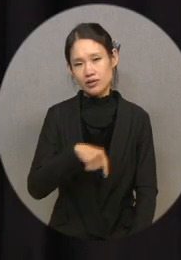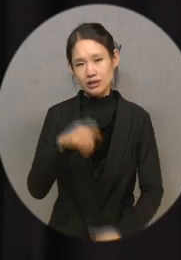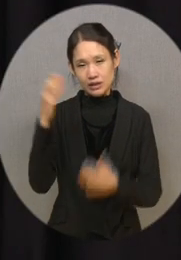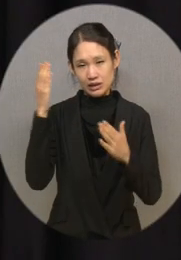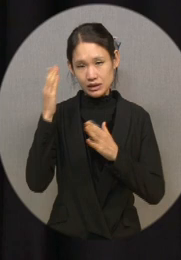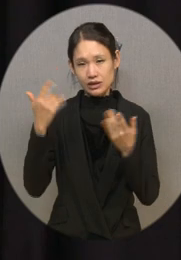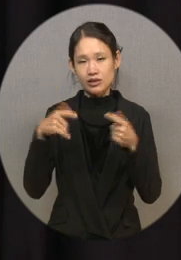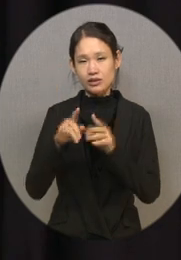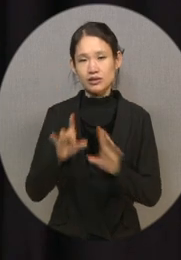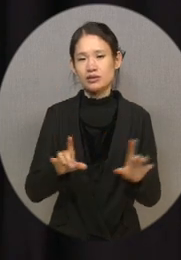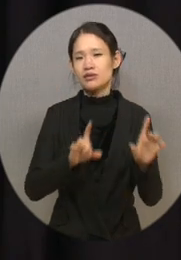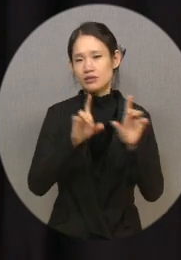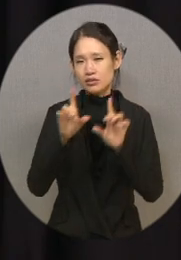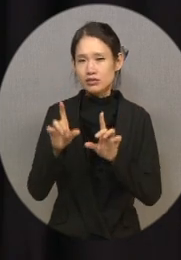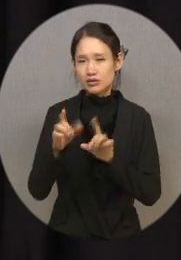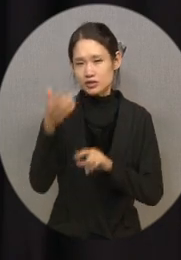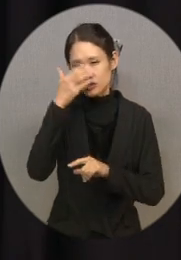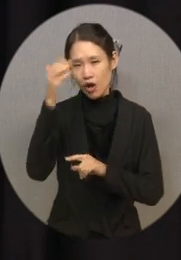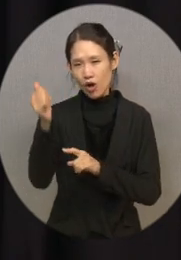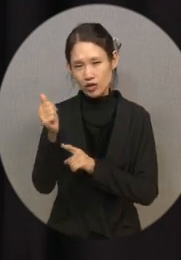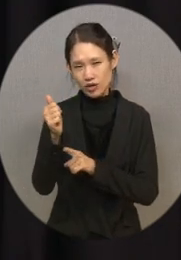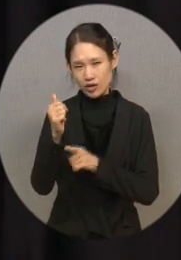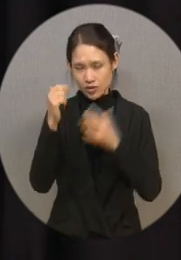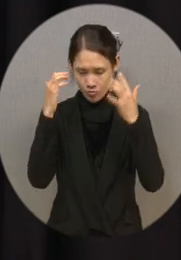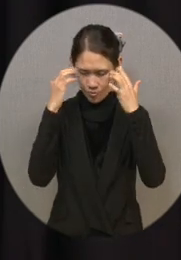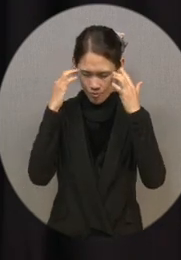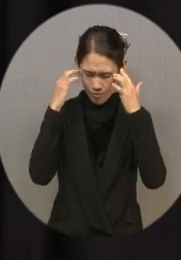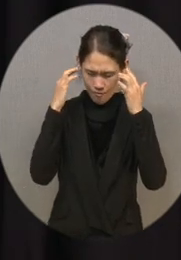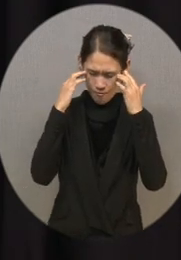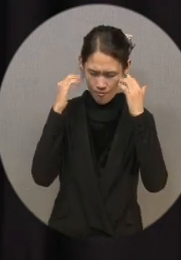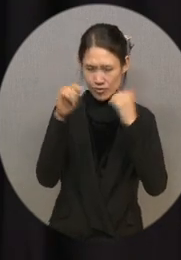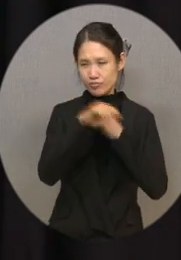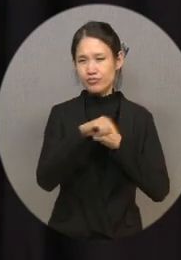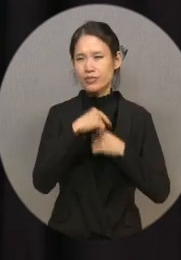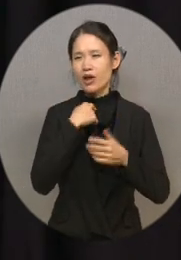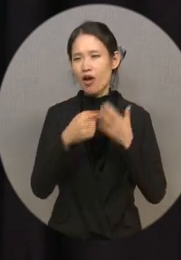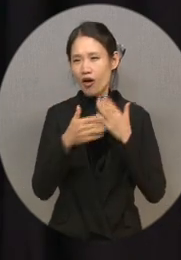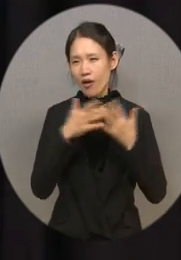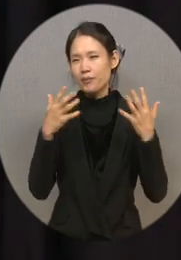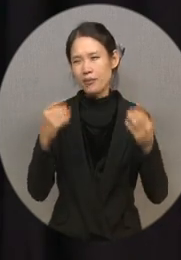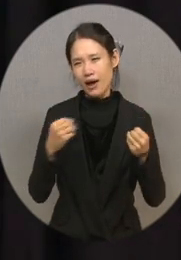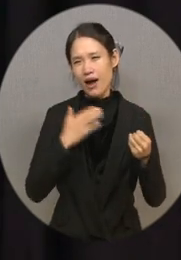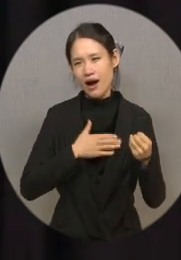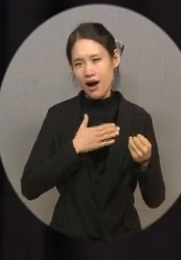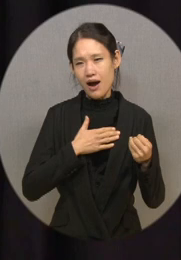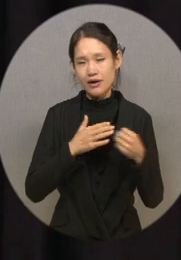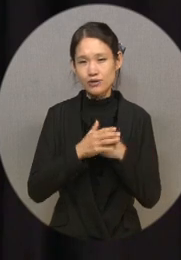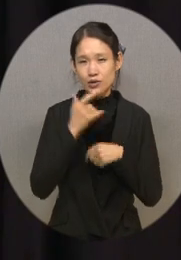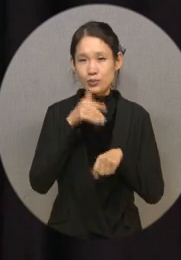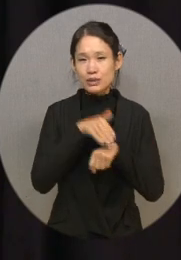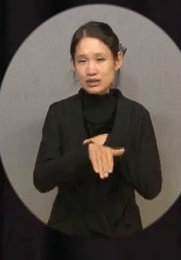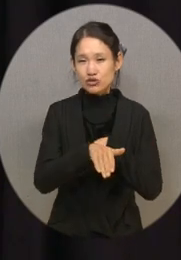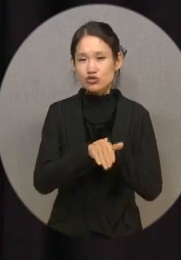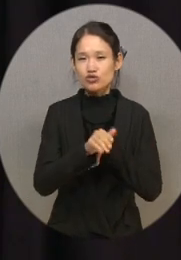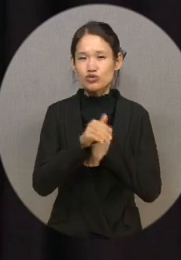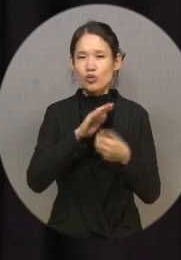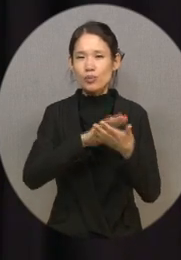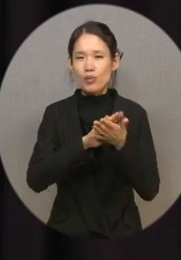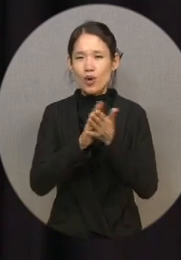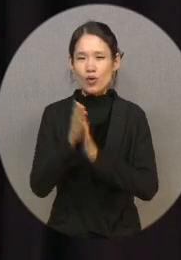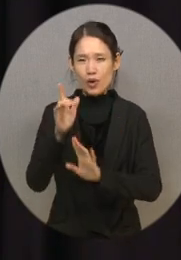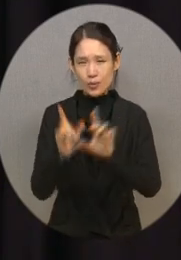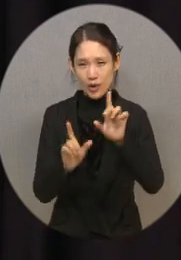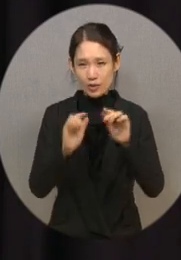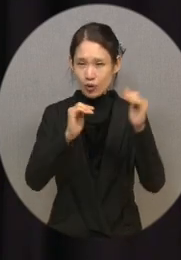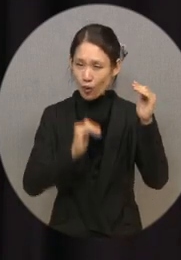학생들하고 같이 지내면서 예, 청년들의 괴로움을 같이 겪었고요. 또 민주화하는 과정에서도 잘 지켜볼